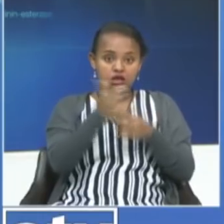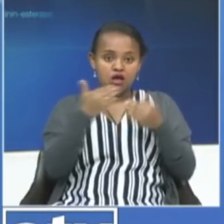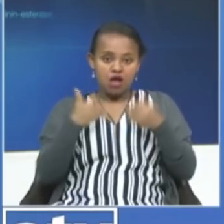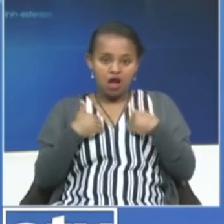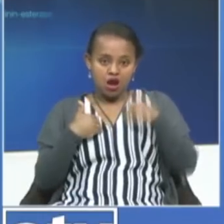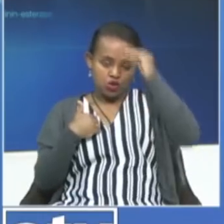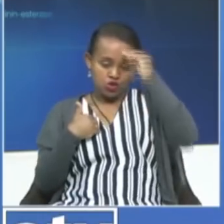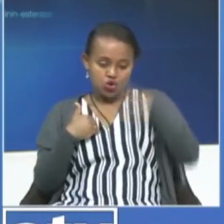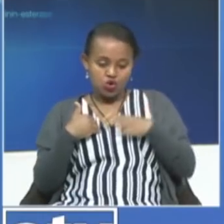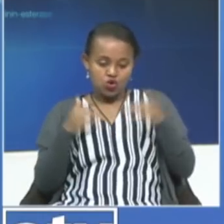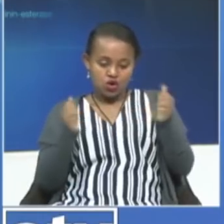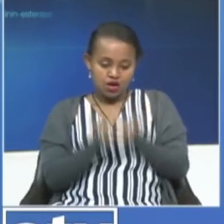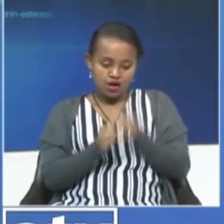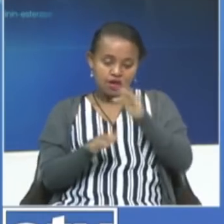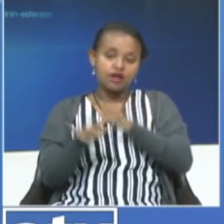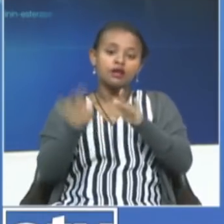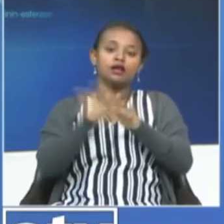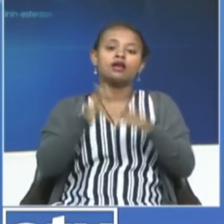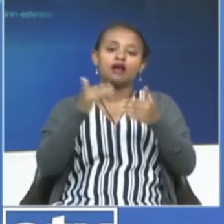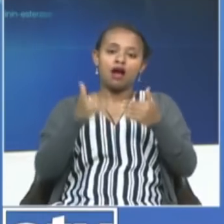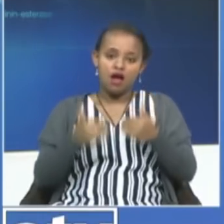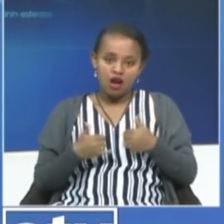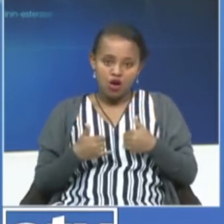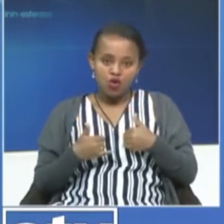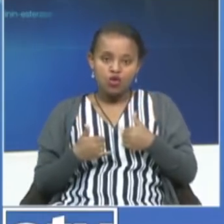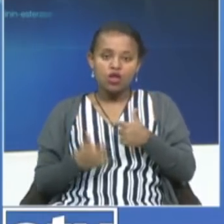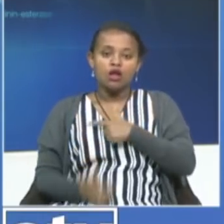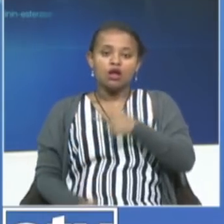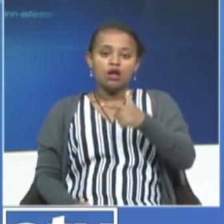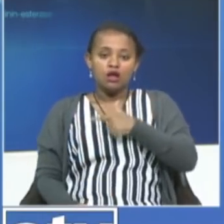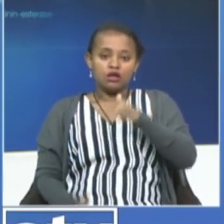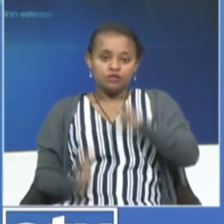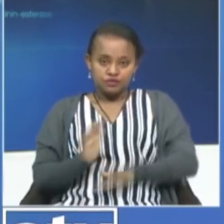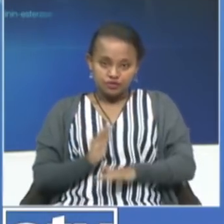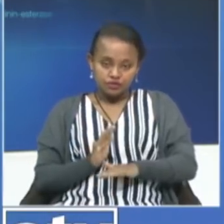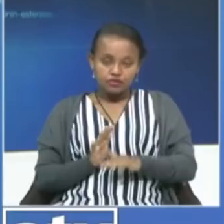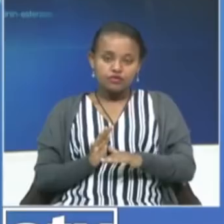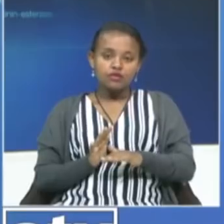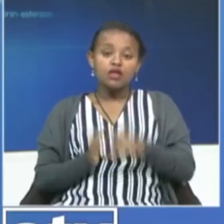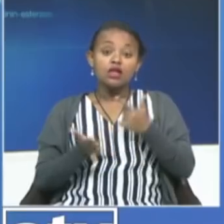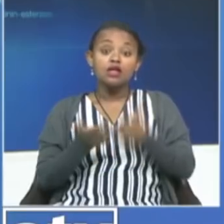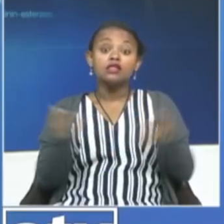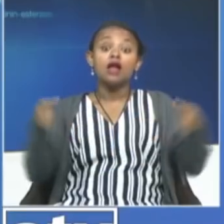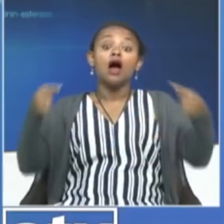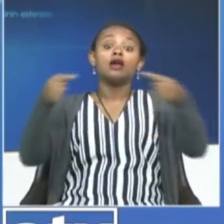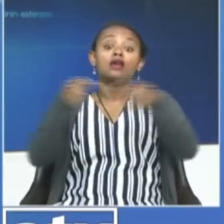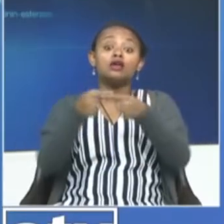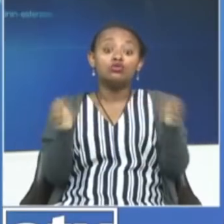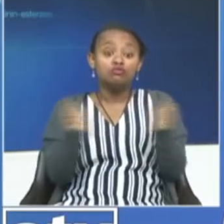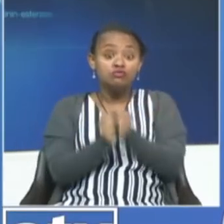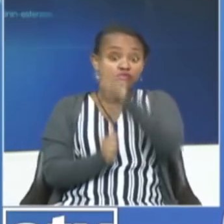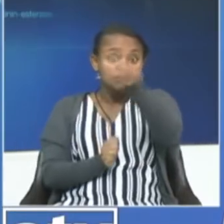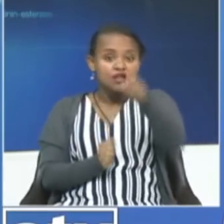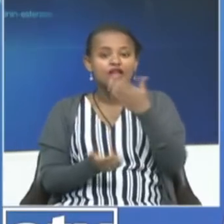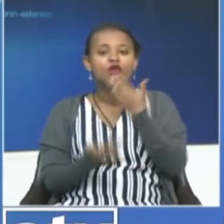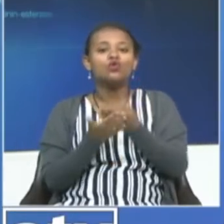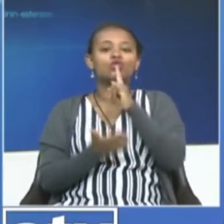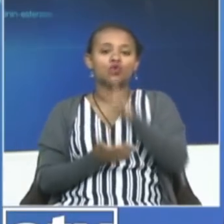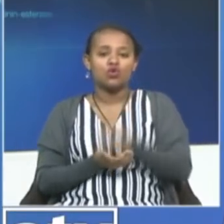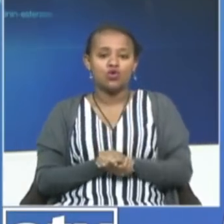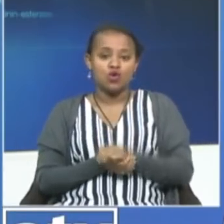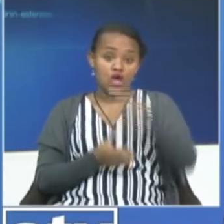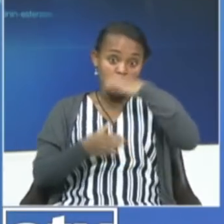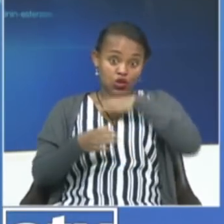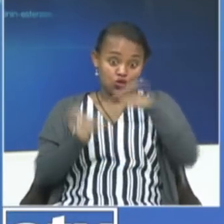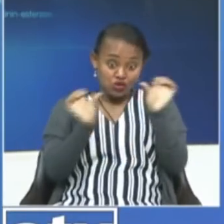ካለው፣ ሌሎች ተጓዳኝ ምልክቶች፣ ትንፋሽ ማጠር፣ ደረቅ ሳል ካለ እነዚህን አያይዞ አንድ ላይ መጠየቁ ጥሩ ነው።